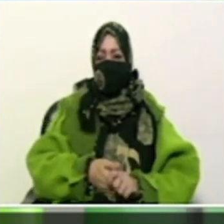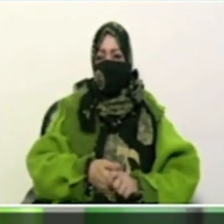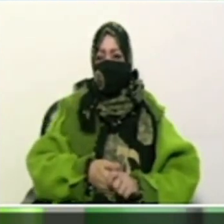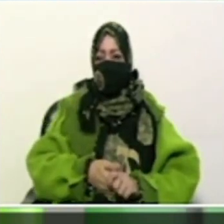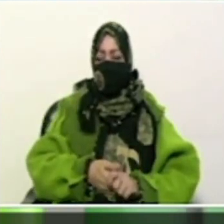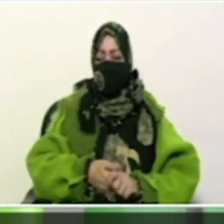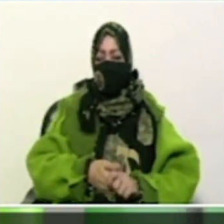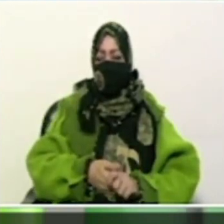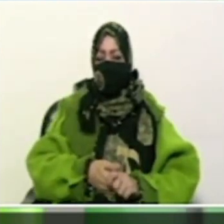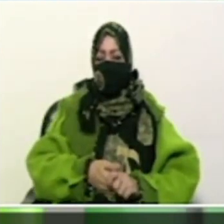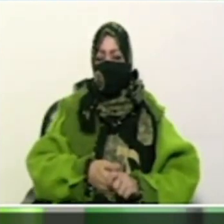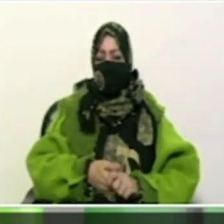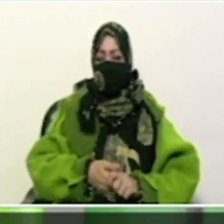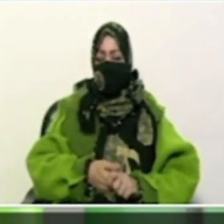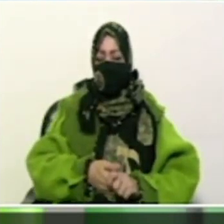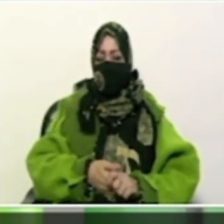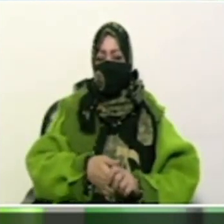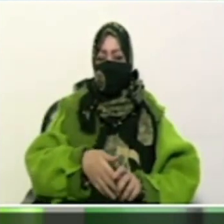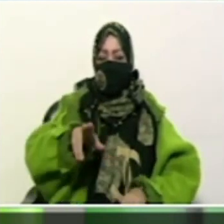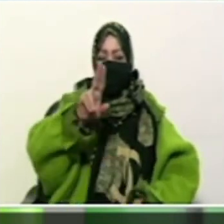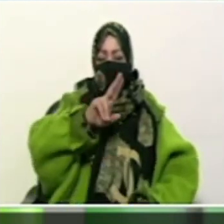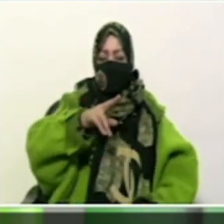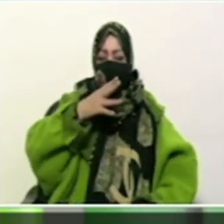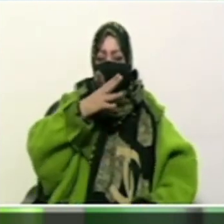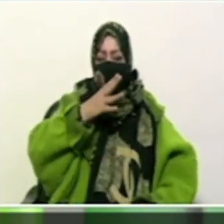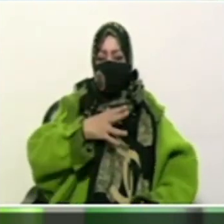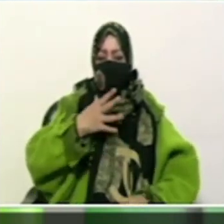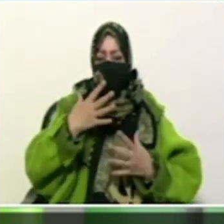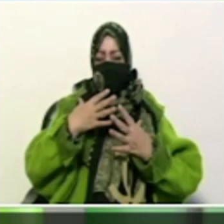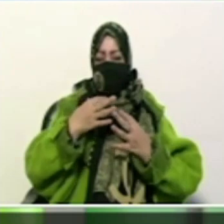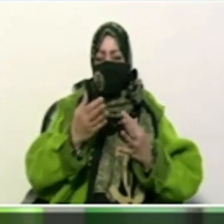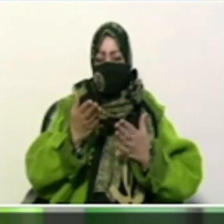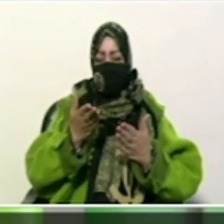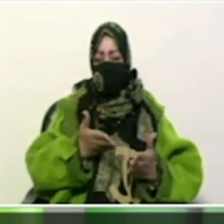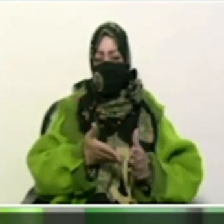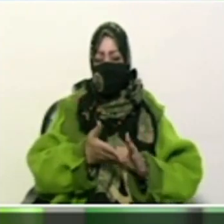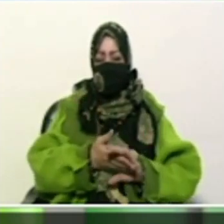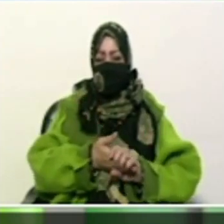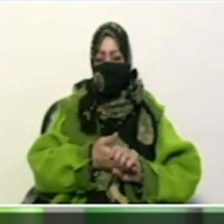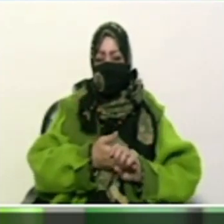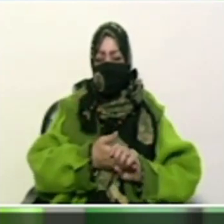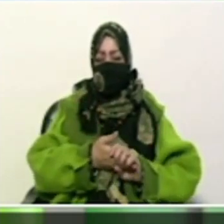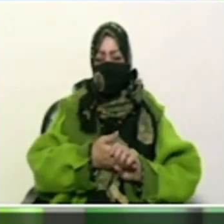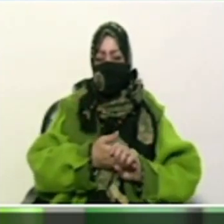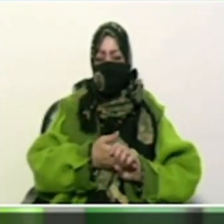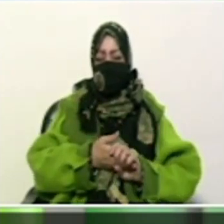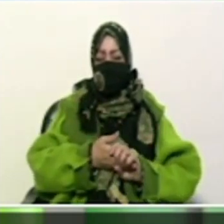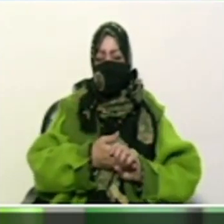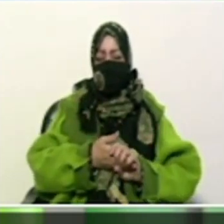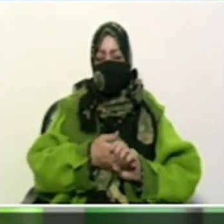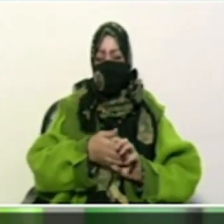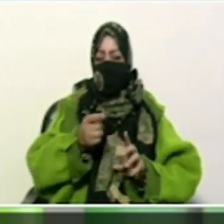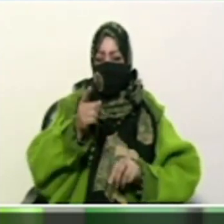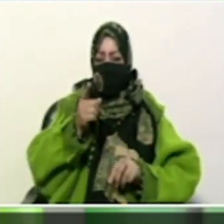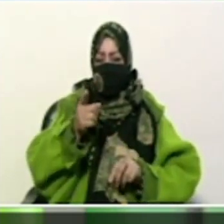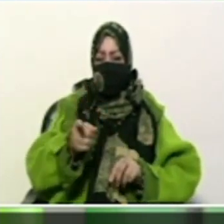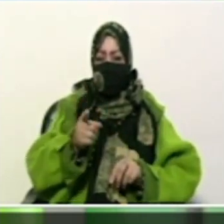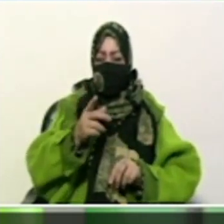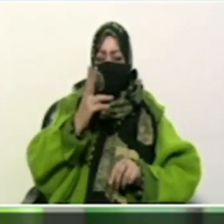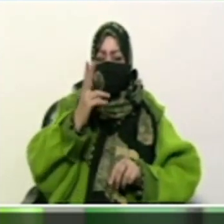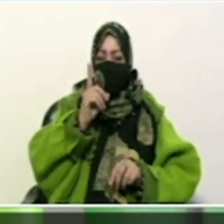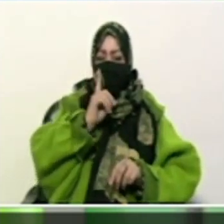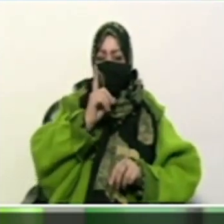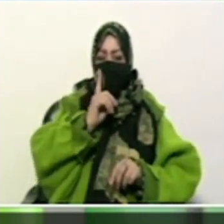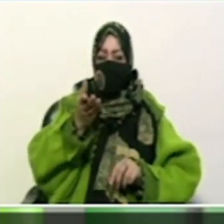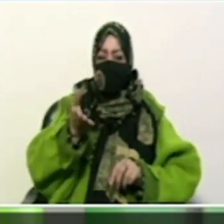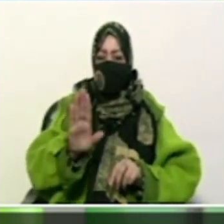عندي والدتي متوفية، فأنا نعم وعندي صغار اخوي وصغار اختي. ما يبوش يديروا